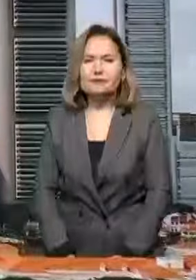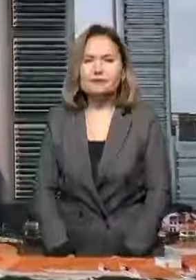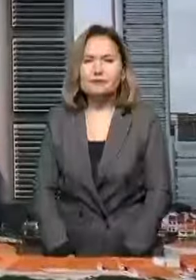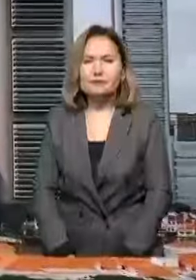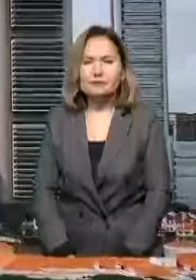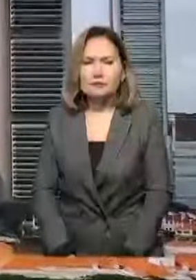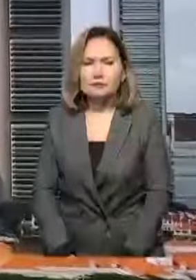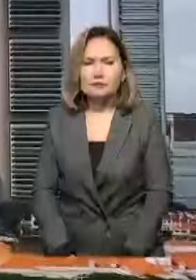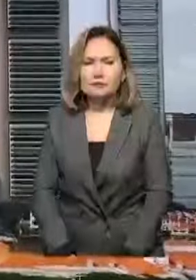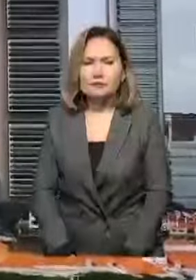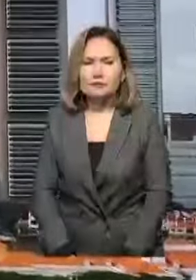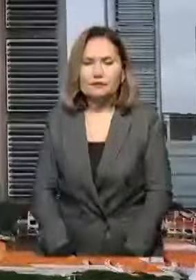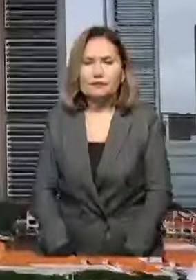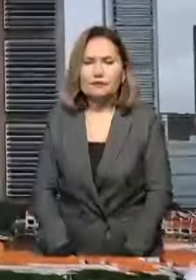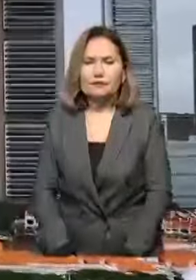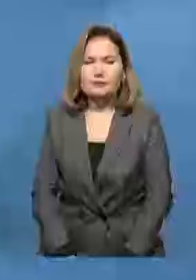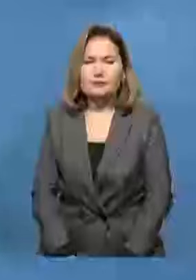көмегімен Сингапурдан.